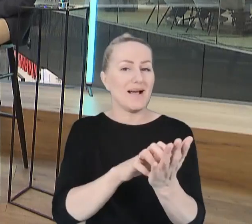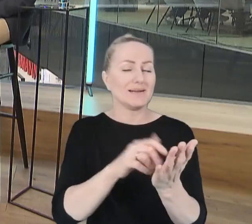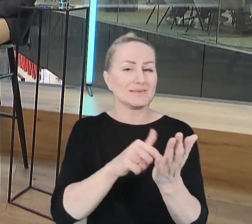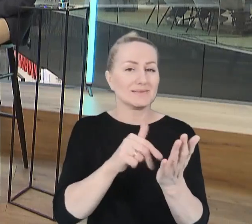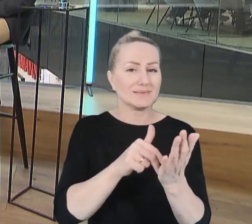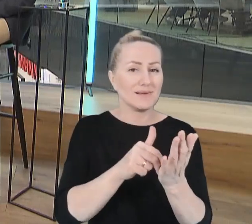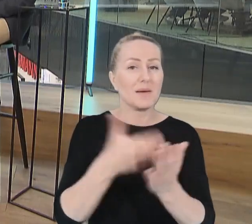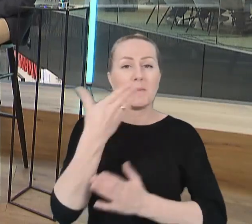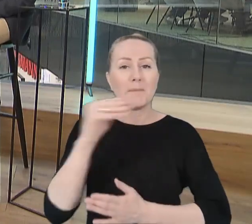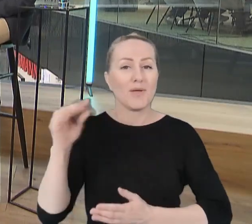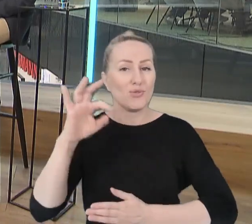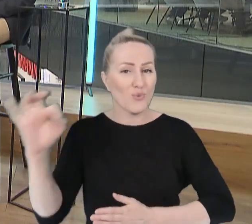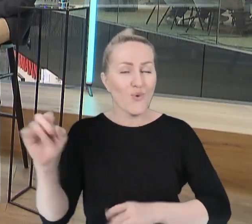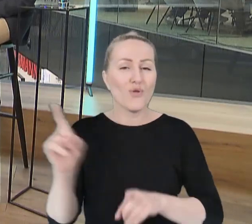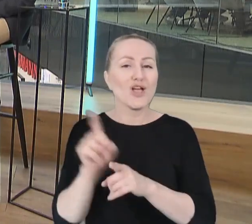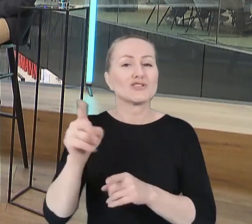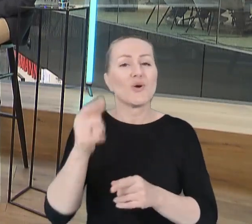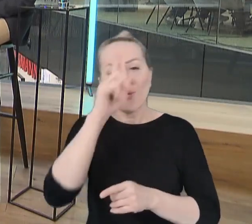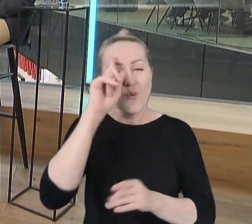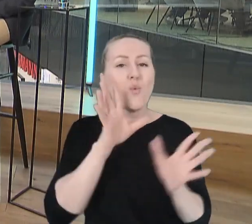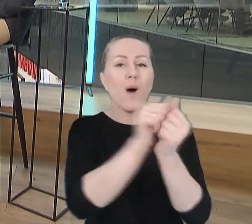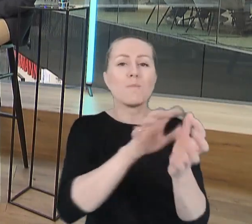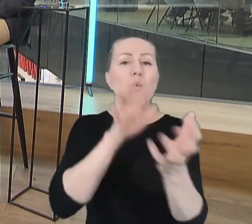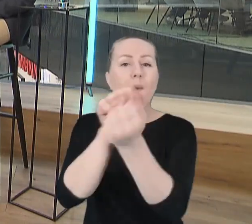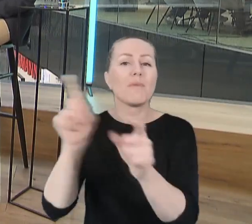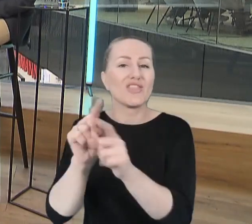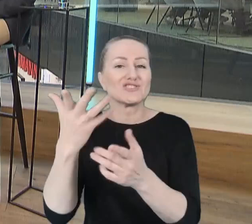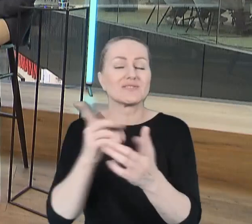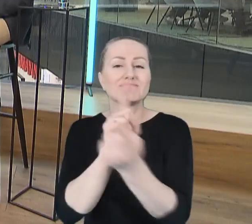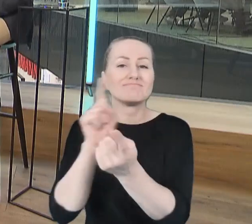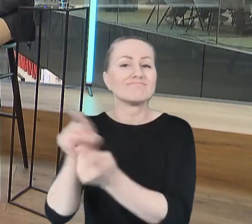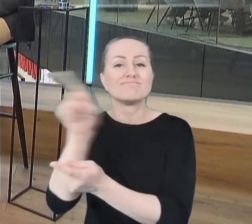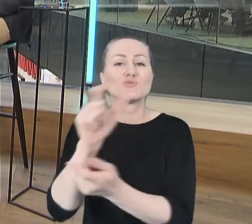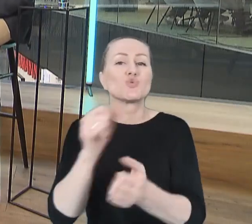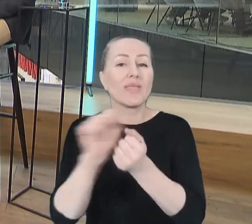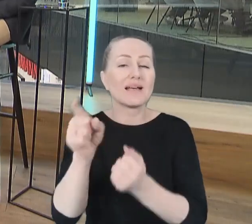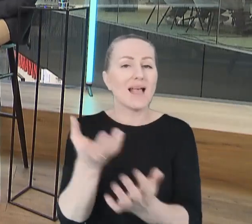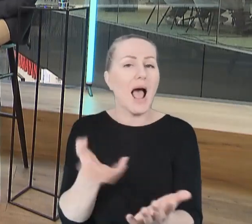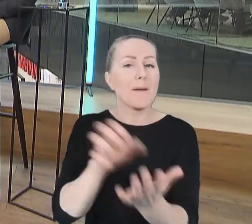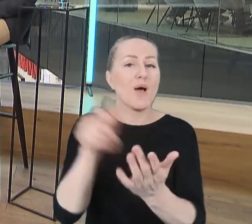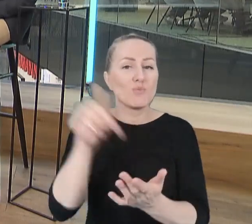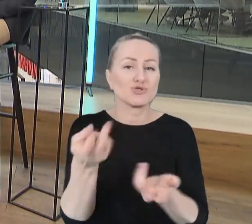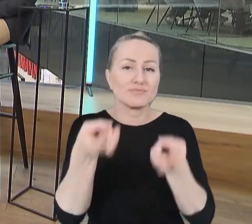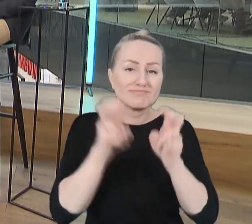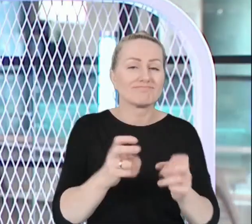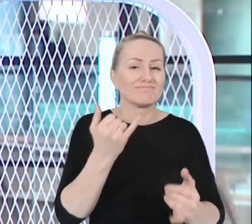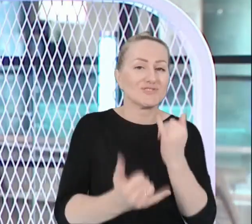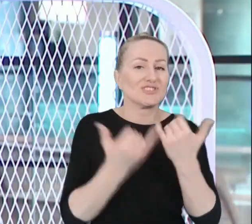są. Czyli, że tak naprawdę aplikacja musi powstać, żeby ludzie zaczynali słuchać